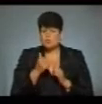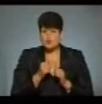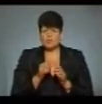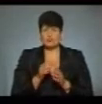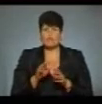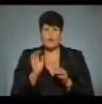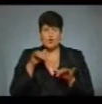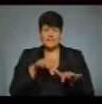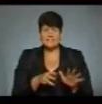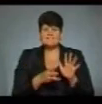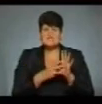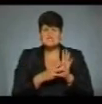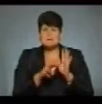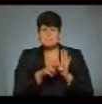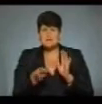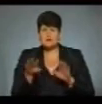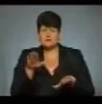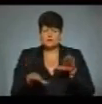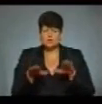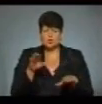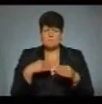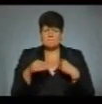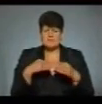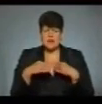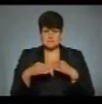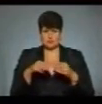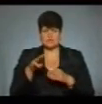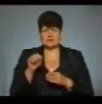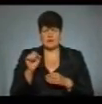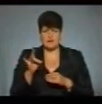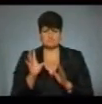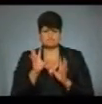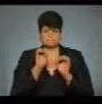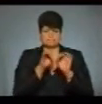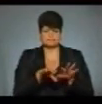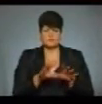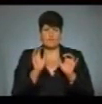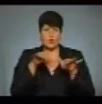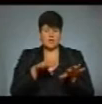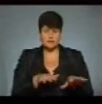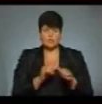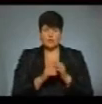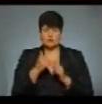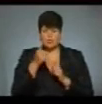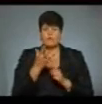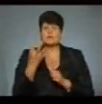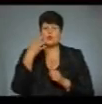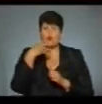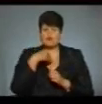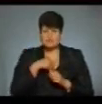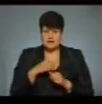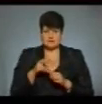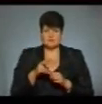тонн пластикової тари, в тому числі й пакетів. Всесвітній фонд дикої природи підрахував, щороку від ковтання поліетилену помирає